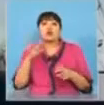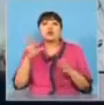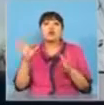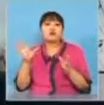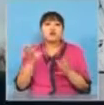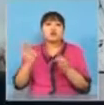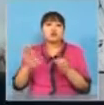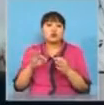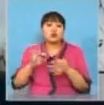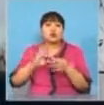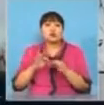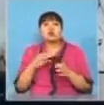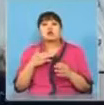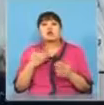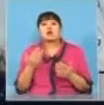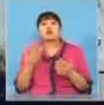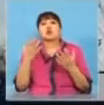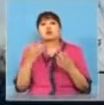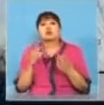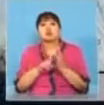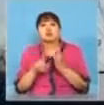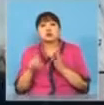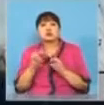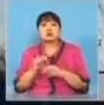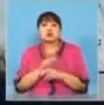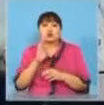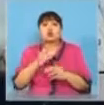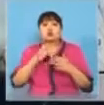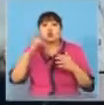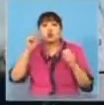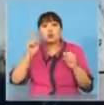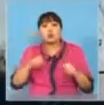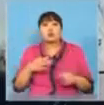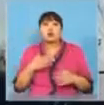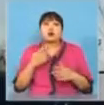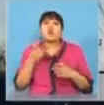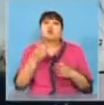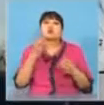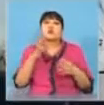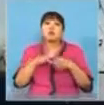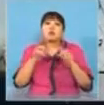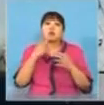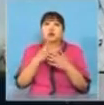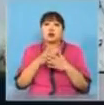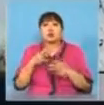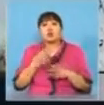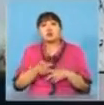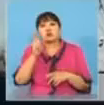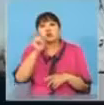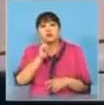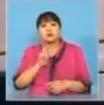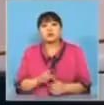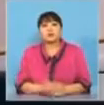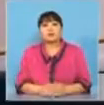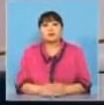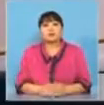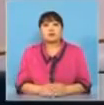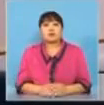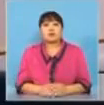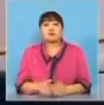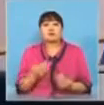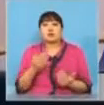берді. Күндізгі стационарда емделемін. Бұл науқастарға үлкен мүмкіндік. Біз бірден бірнеше маманға қаралдық. Өте ыңғайлы. Көріндім ғой,